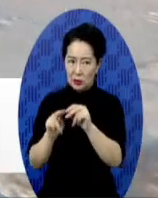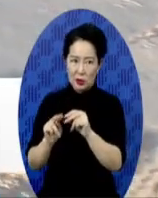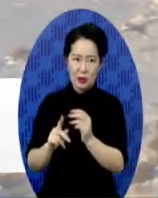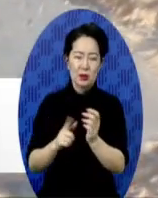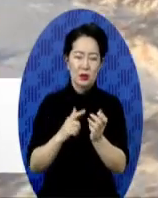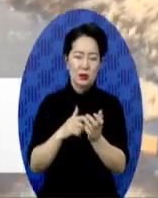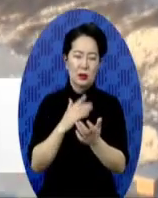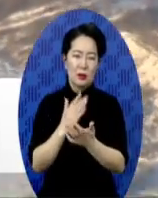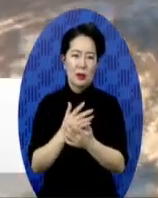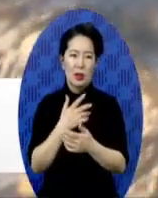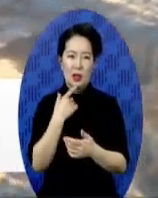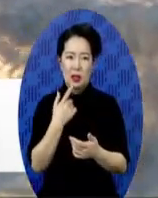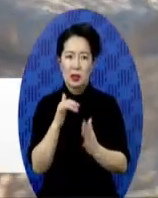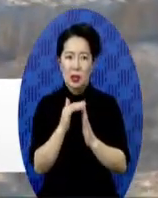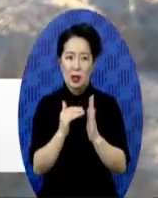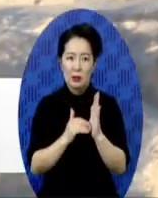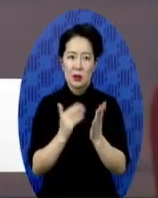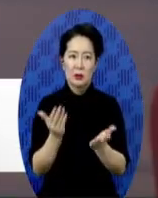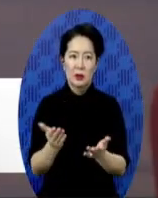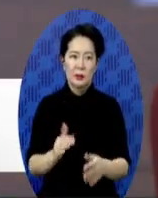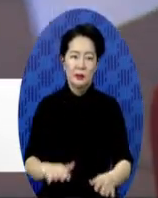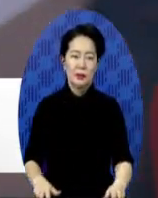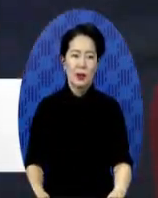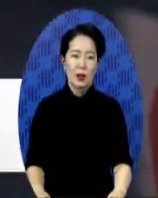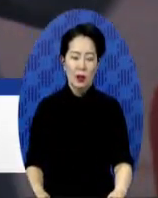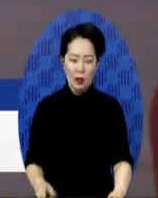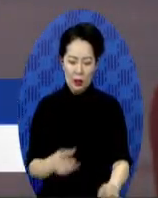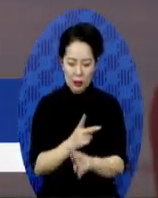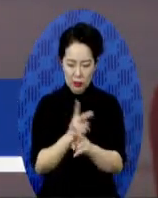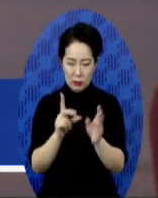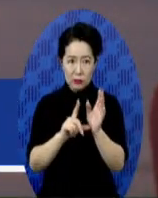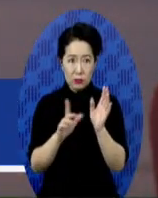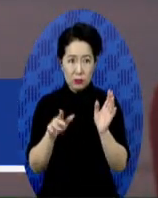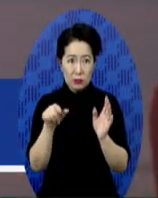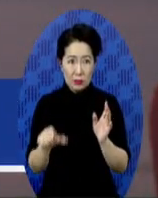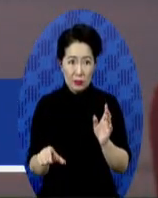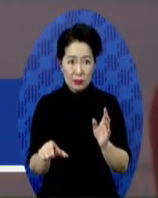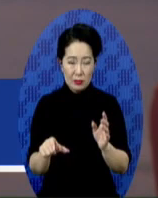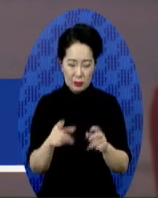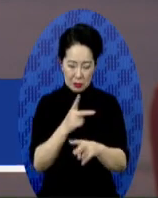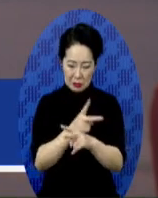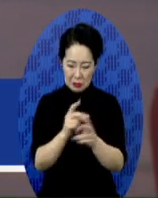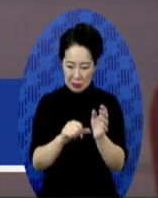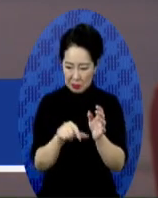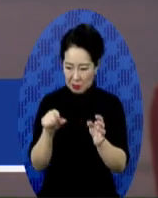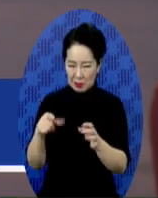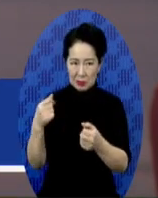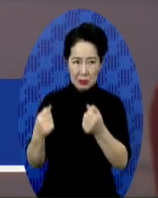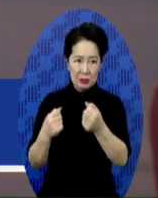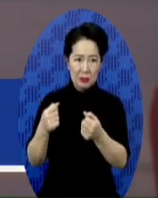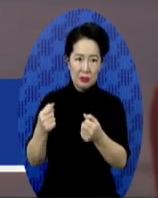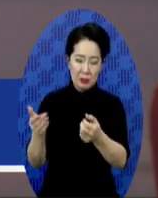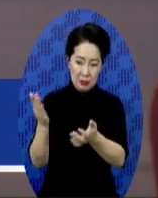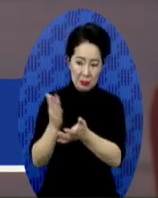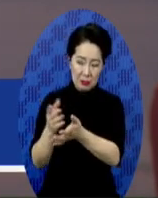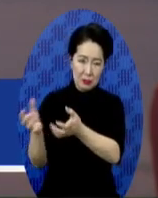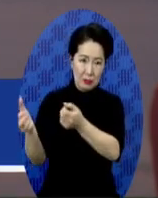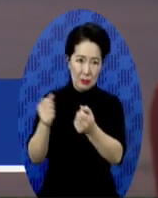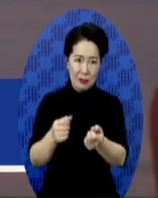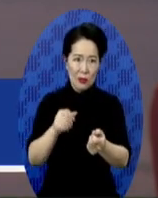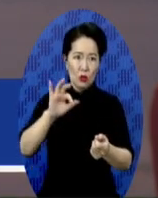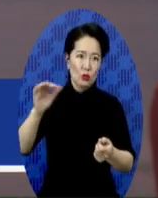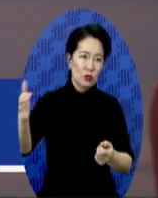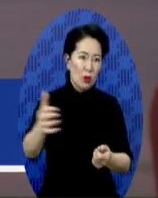шаардлага байгааг ч уучралсан юм а. Хууль бус үйлдэлд ашиглагдсан техник хэрэгслийг шууд улсын орлого болгох тухай